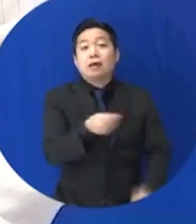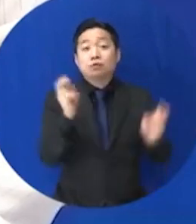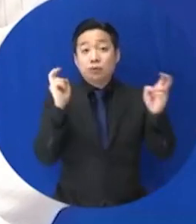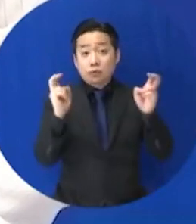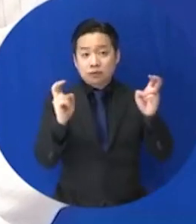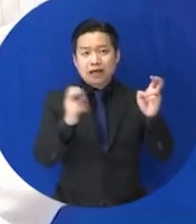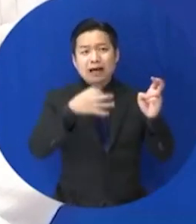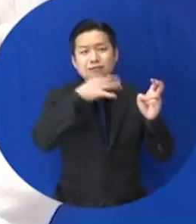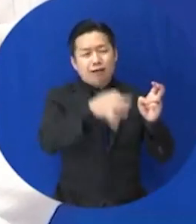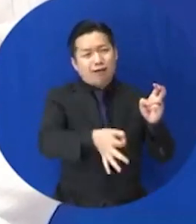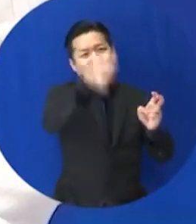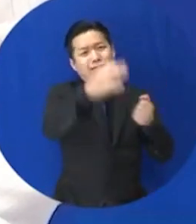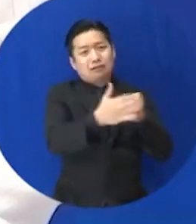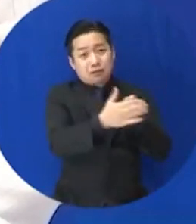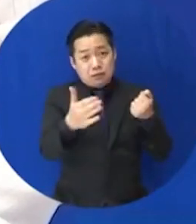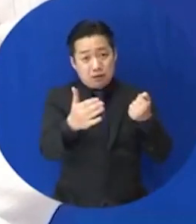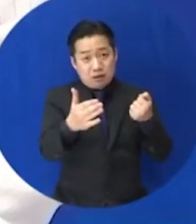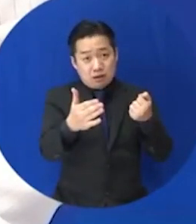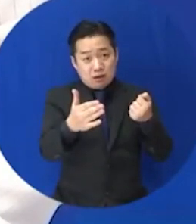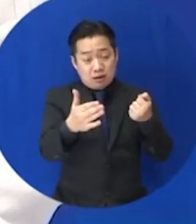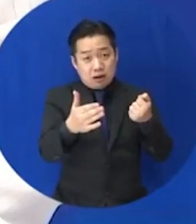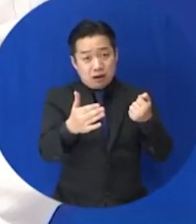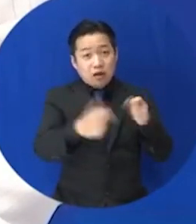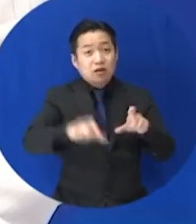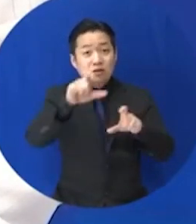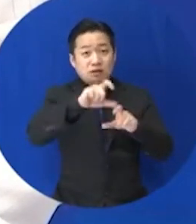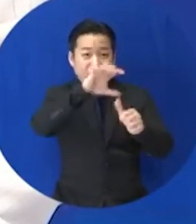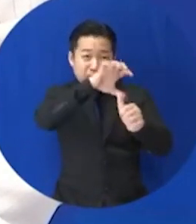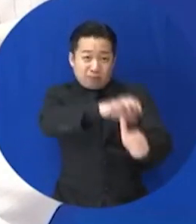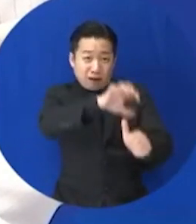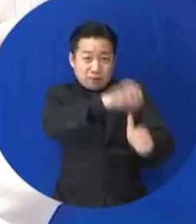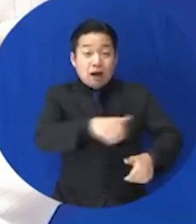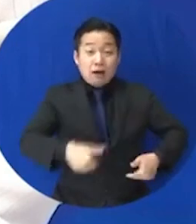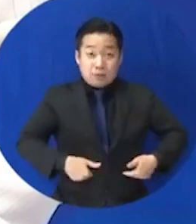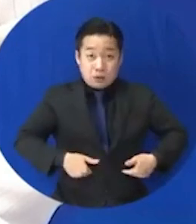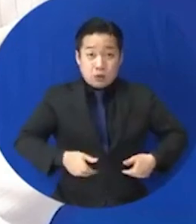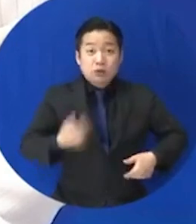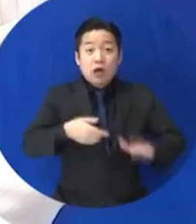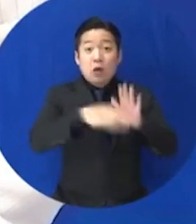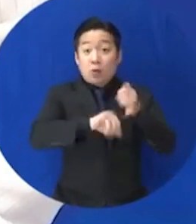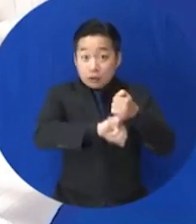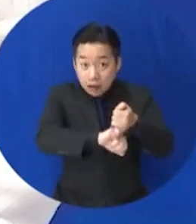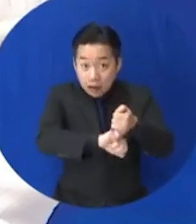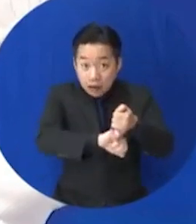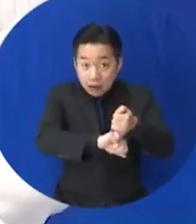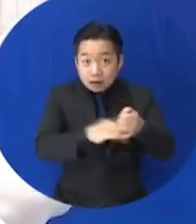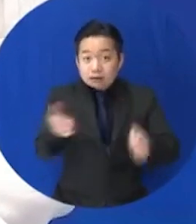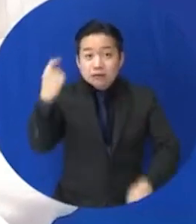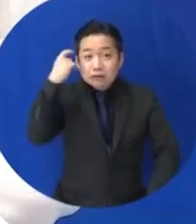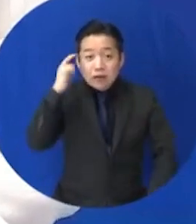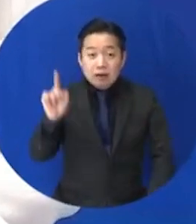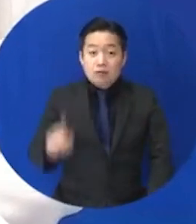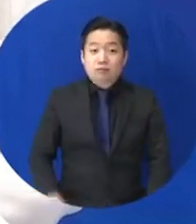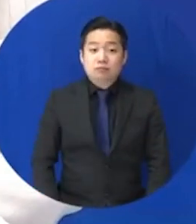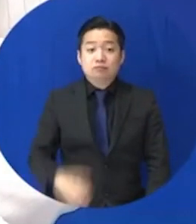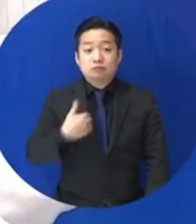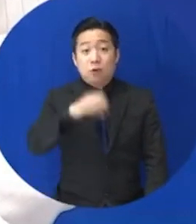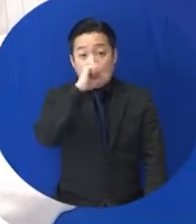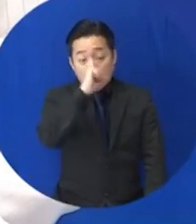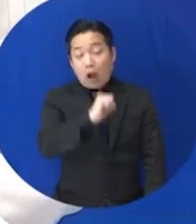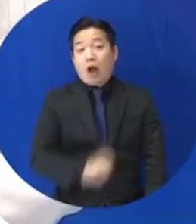좀 이자 제한을 좀 강화하자. 뭐 이런 제가 공약을 했는데 어떤 의견 가지고 계신가요?